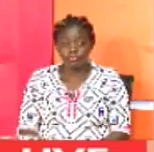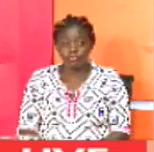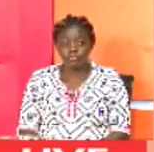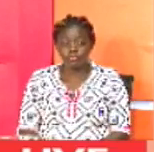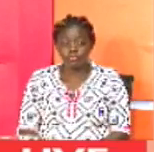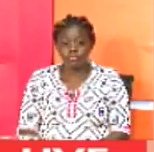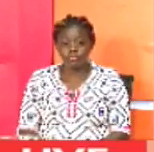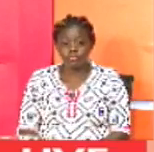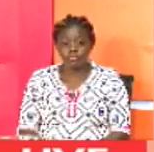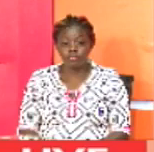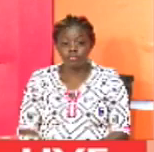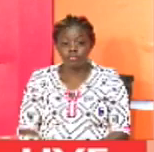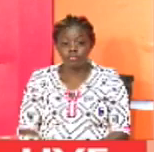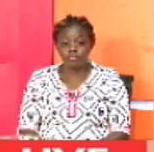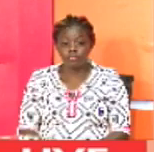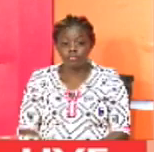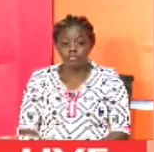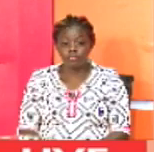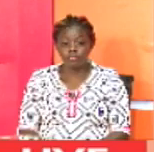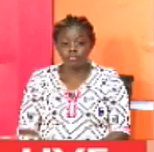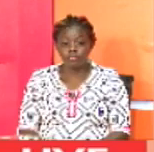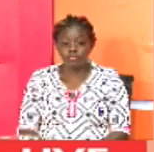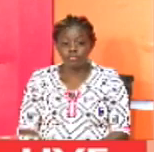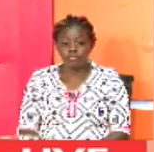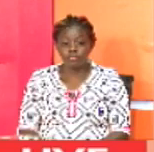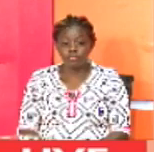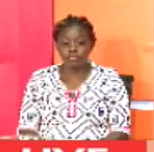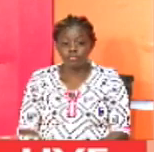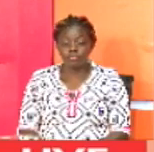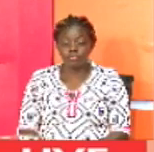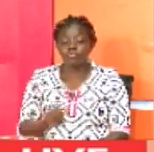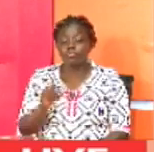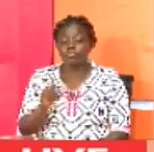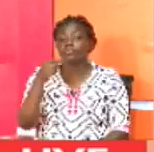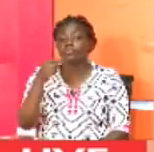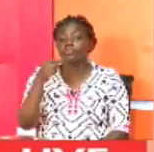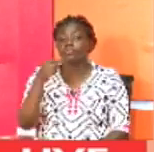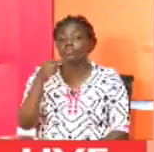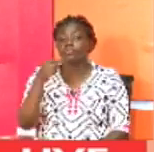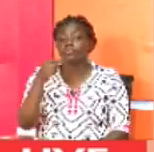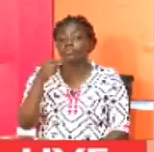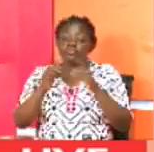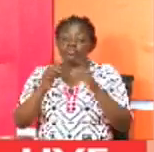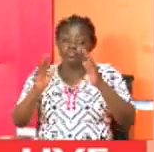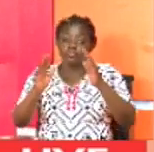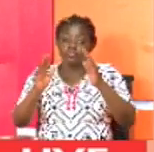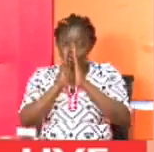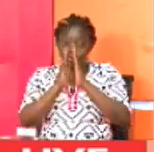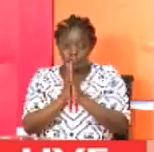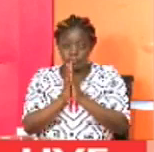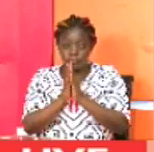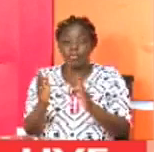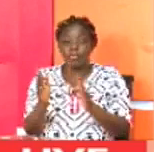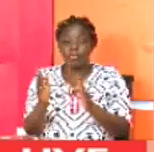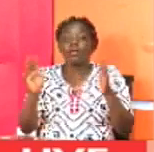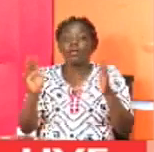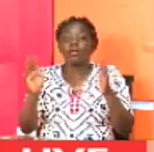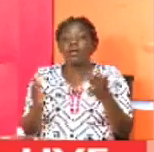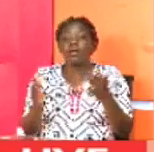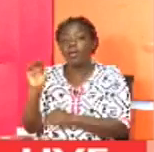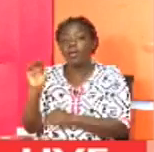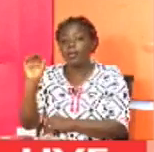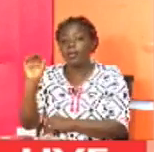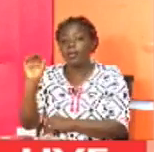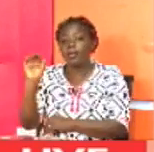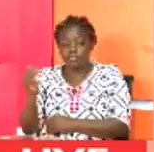qaama ramadaan omuntu ayimirira mu kiro kya ramadaan ng'asaala eswala eyeeyo efaanana bwete yakawungeezi